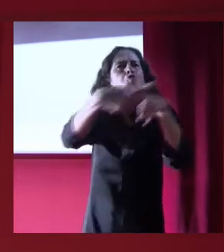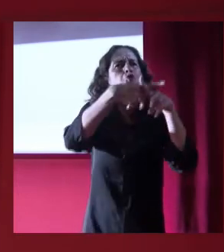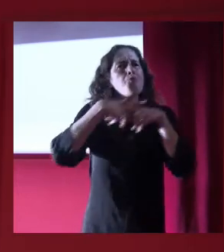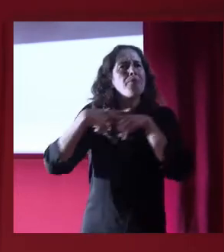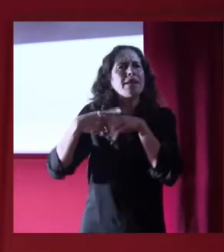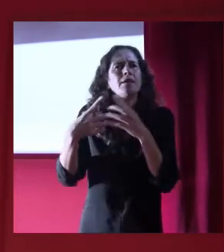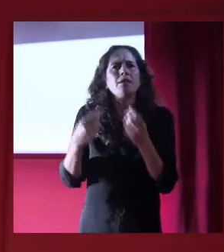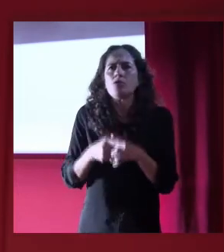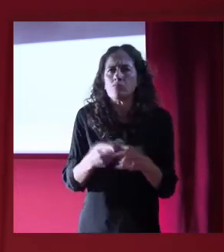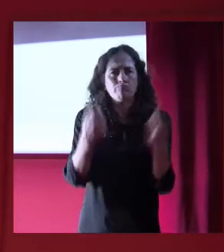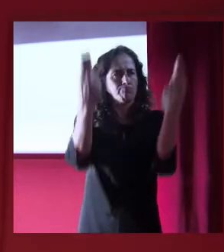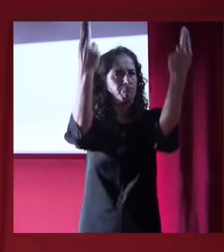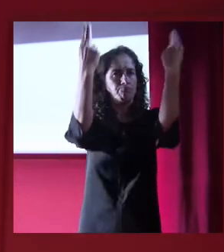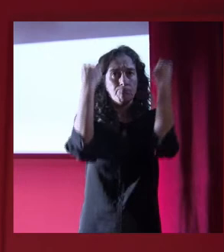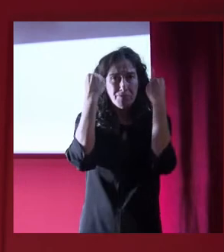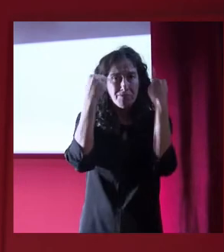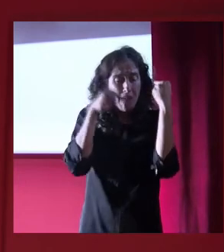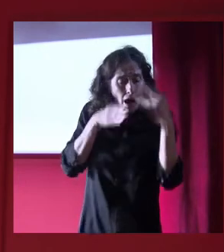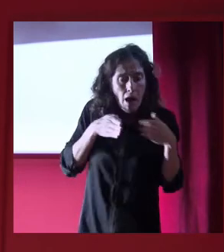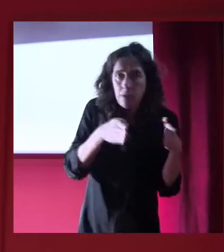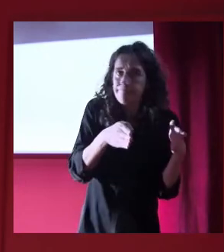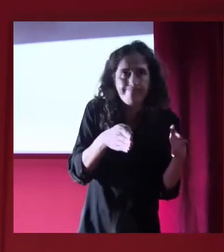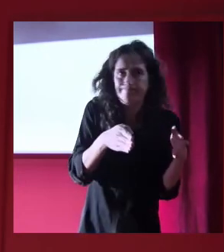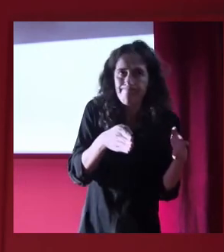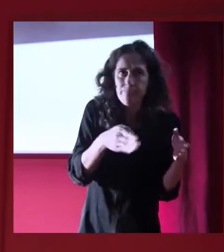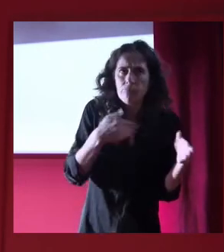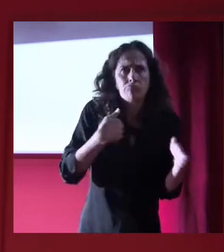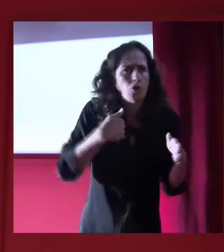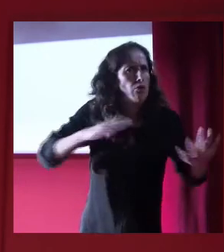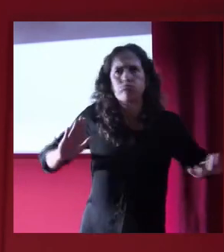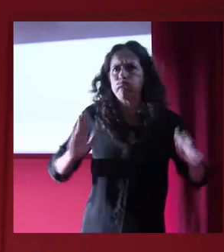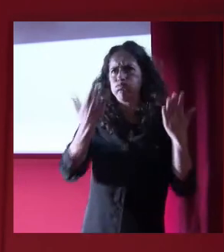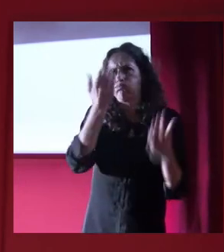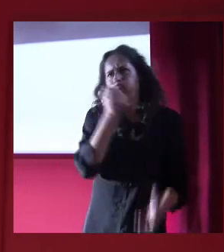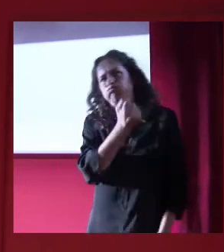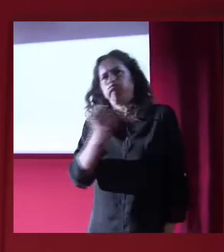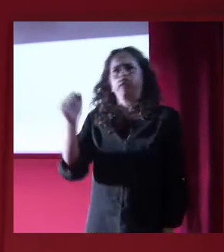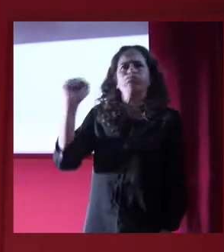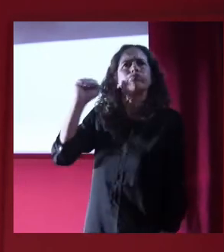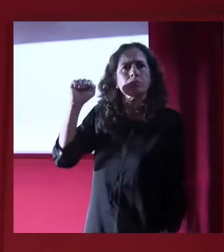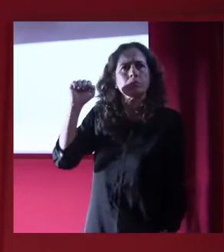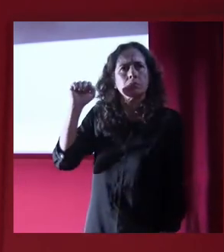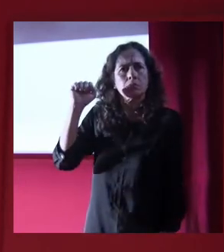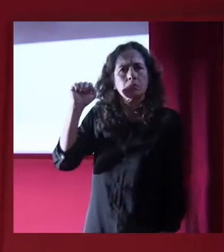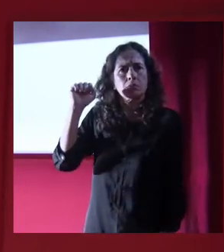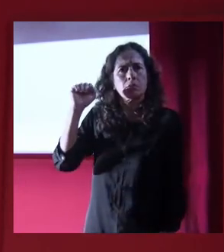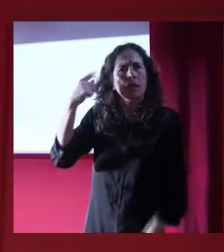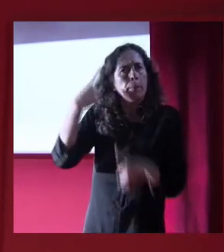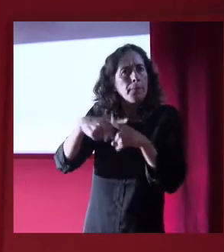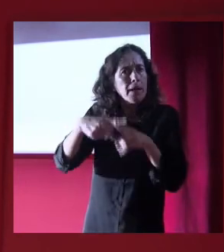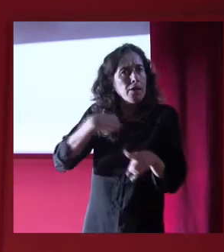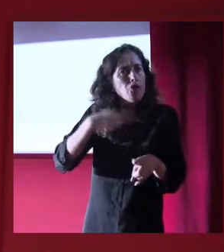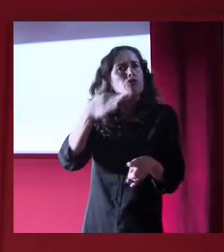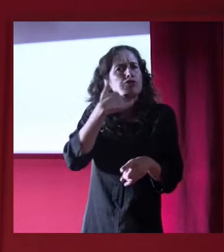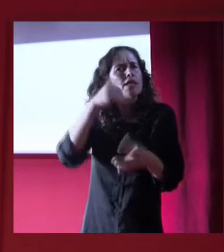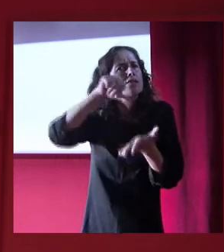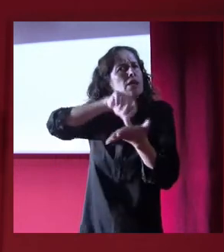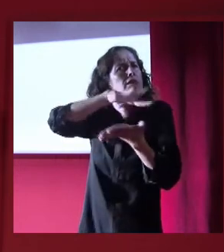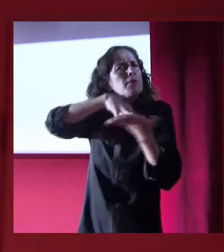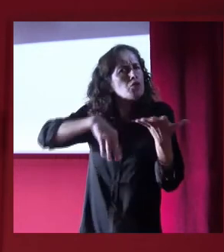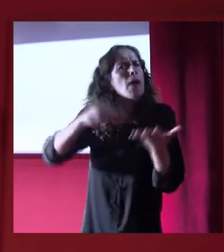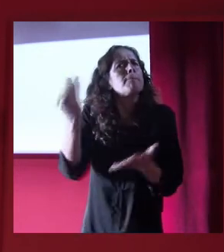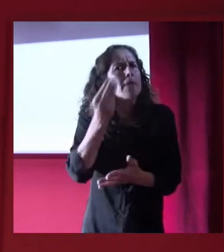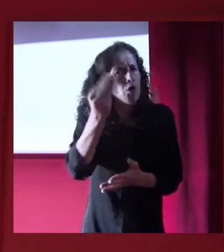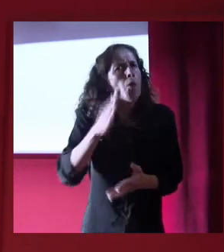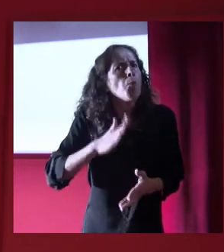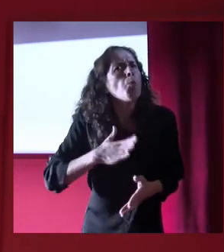no em resigno a seguir per aquest camí. Que jo em revolto a seguir per aquest camí. Perquè sé que una Barcelona millor és possible